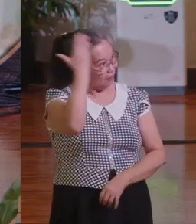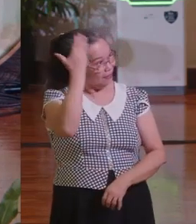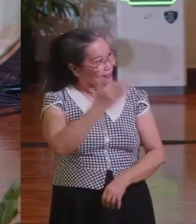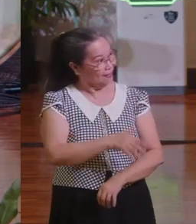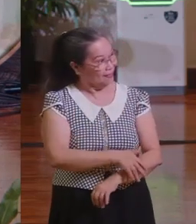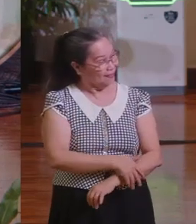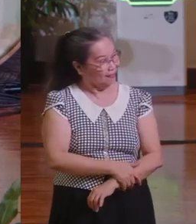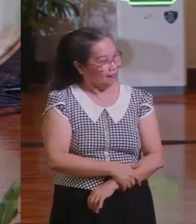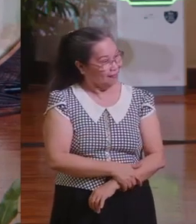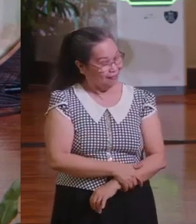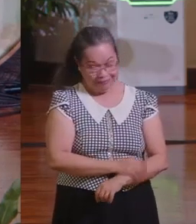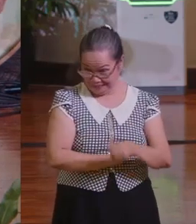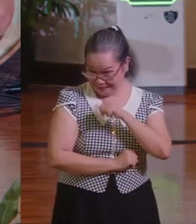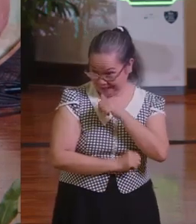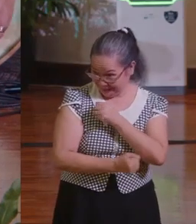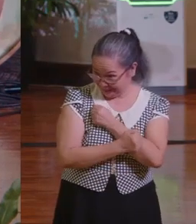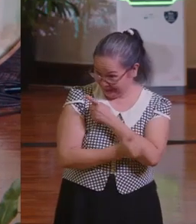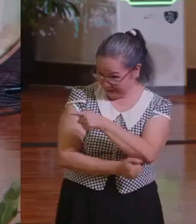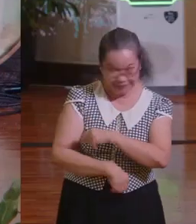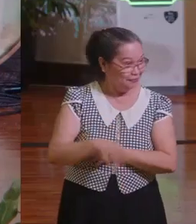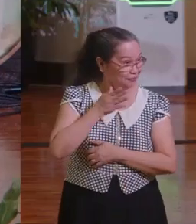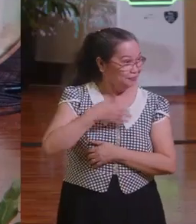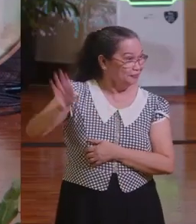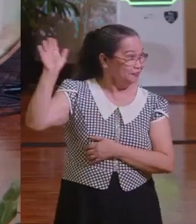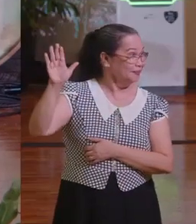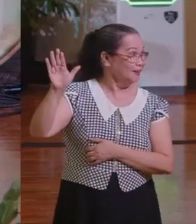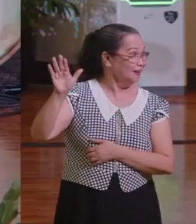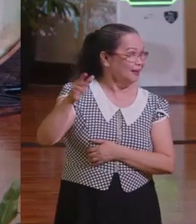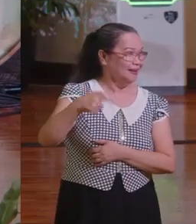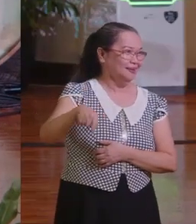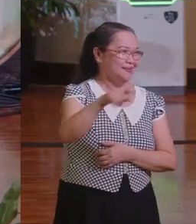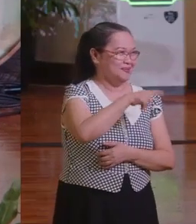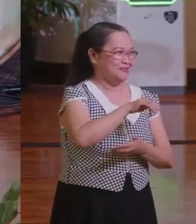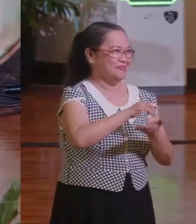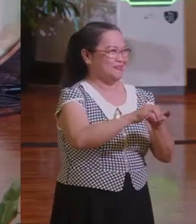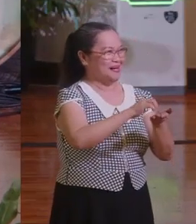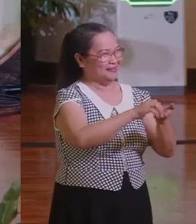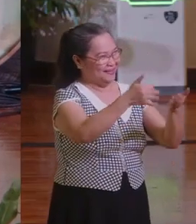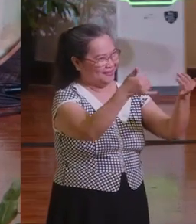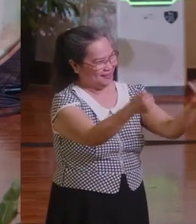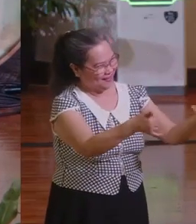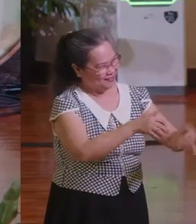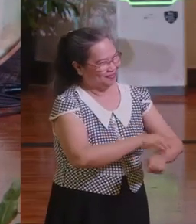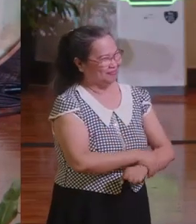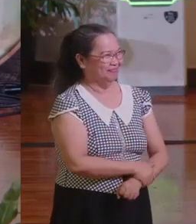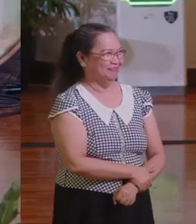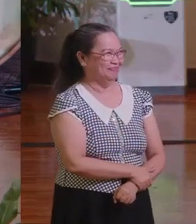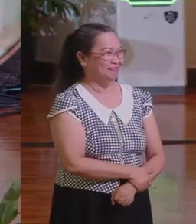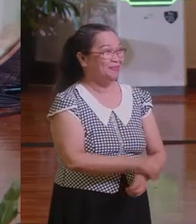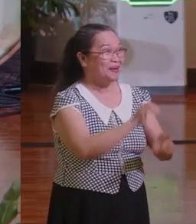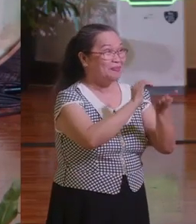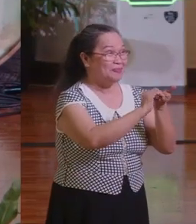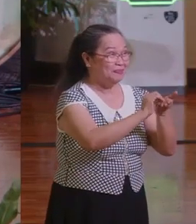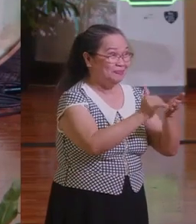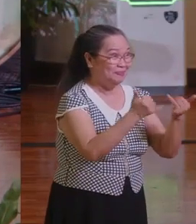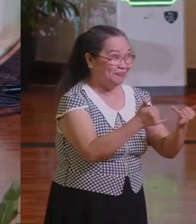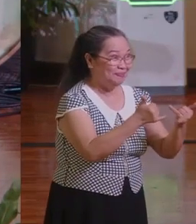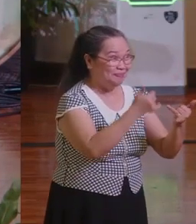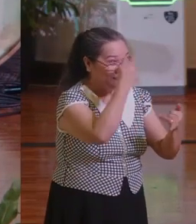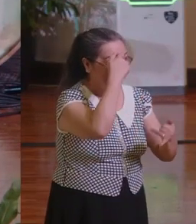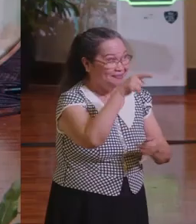Kasi hindi nyo mahal ang inyong kapwa, mag-practice na tayo ngayon. No? Sapagkat eternal po ang